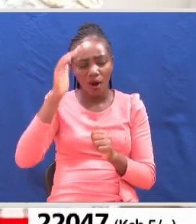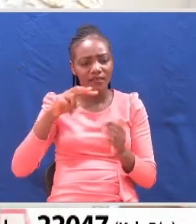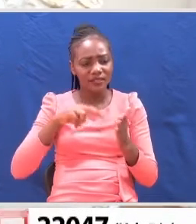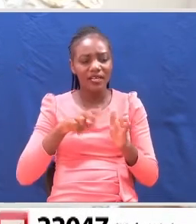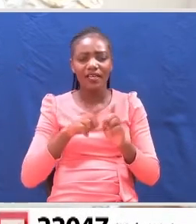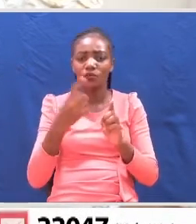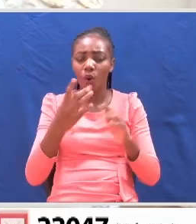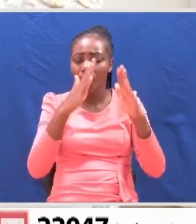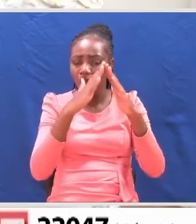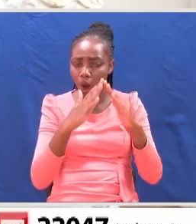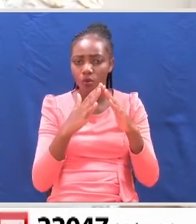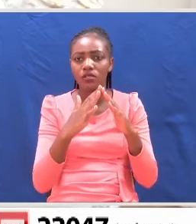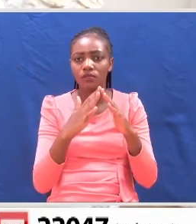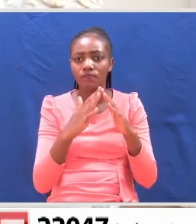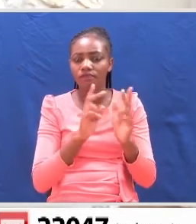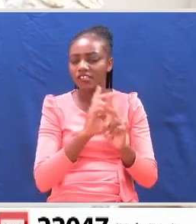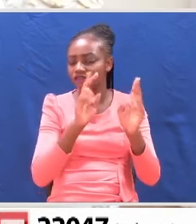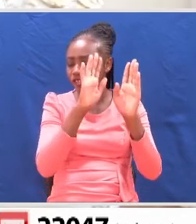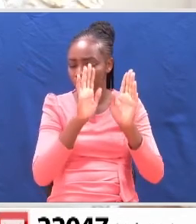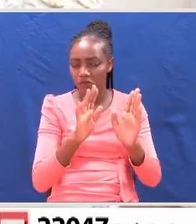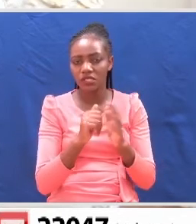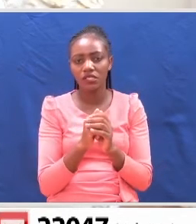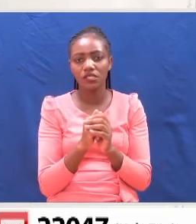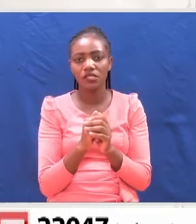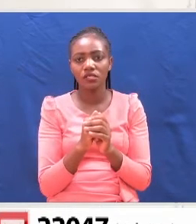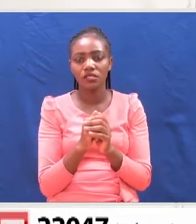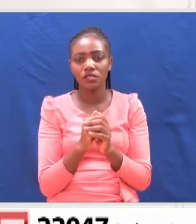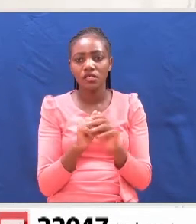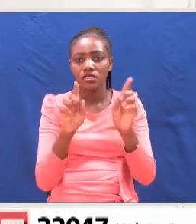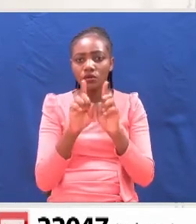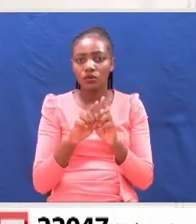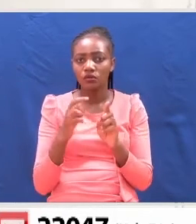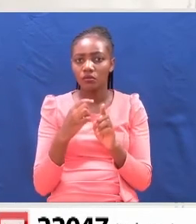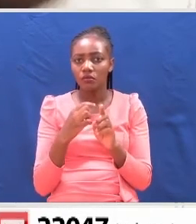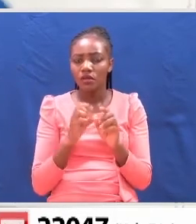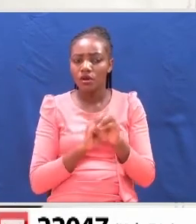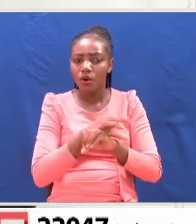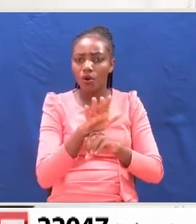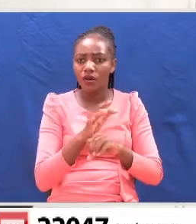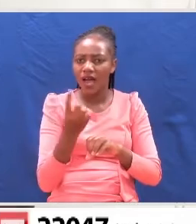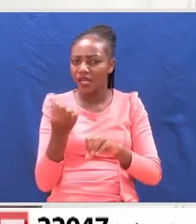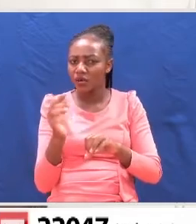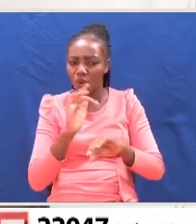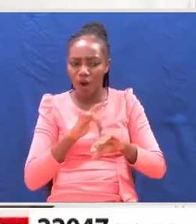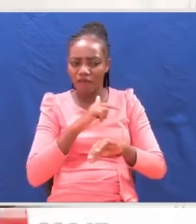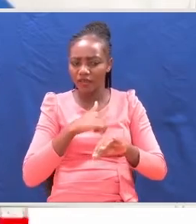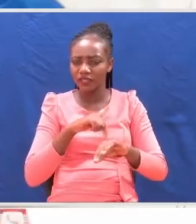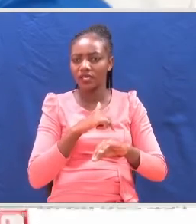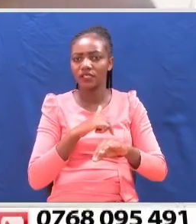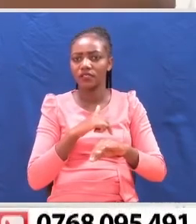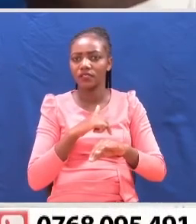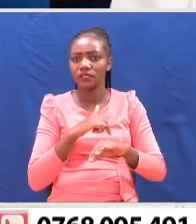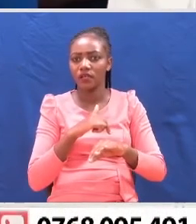moja, na hiyo imekuwa ni ya muhimu sana. Yale ambayo vile nimesema COVID kidogo ili slow down mambo mengi pengine pia